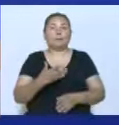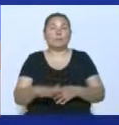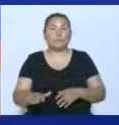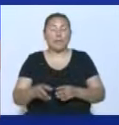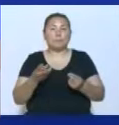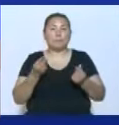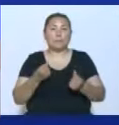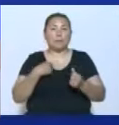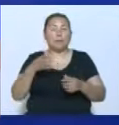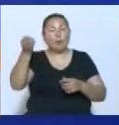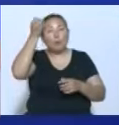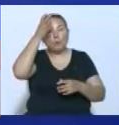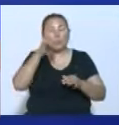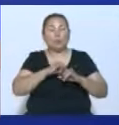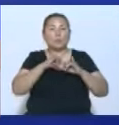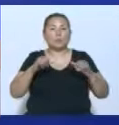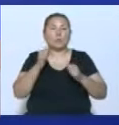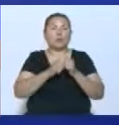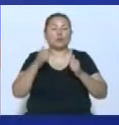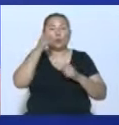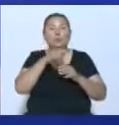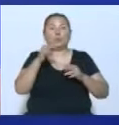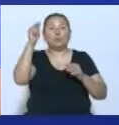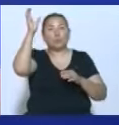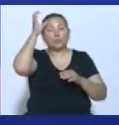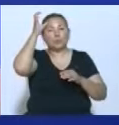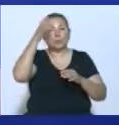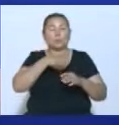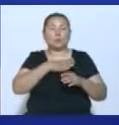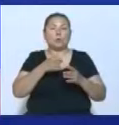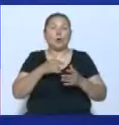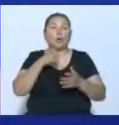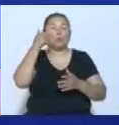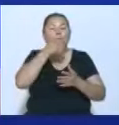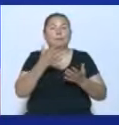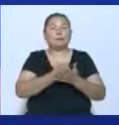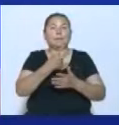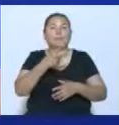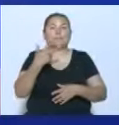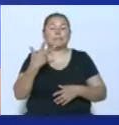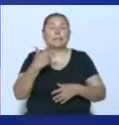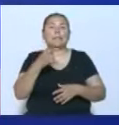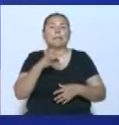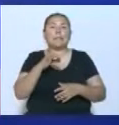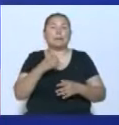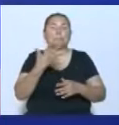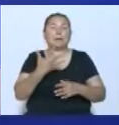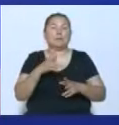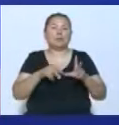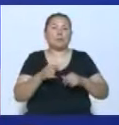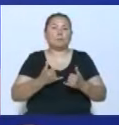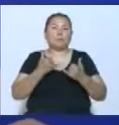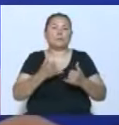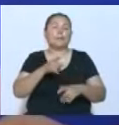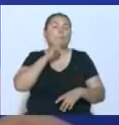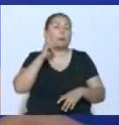Выделяемые средства на науку растут с каждым годом. Например, ученые нашего университета в этом году выиграли 23 гранта. Из них 5 грантов предназначены